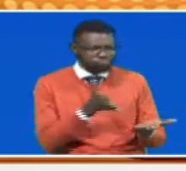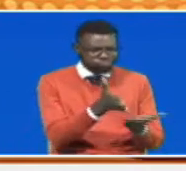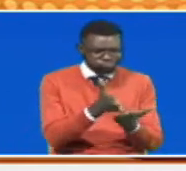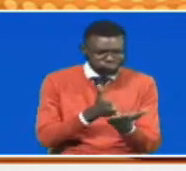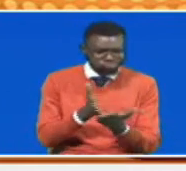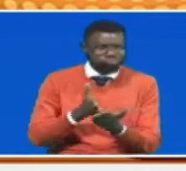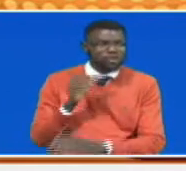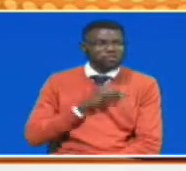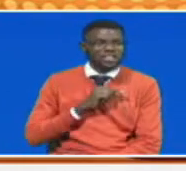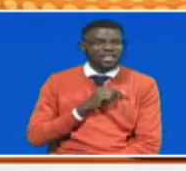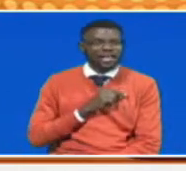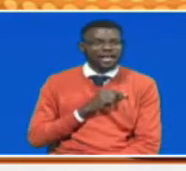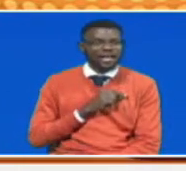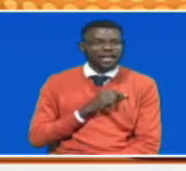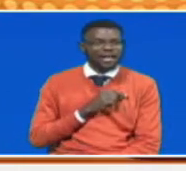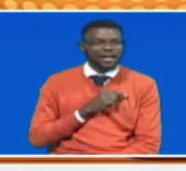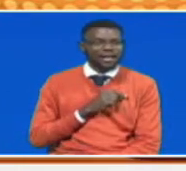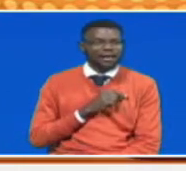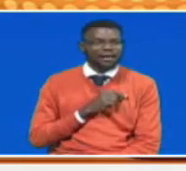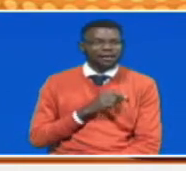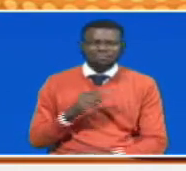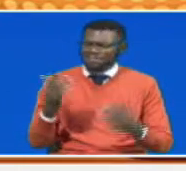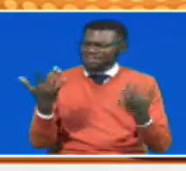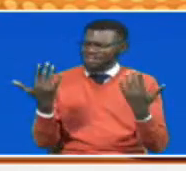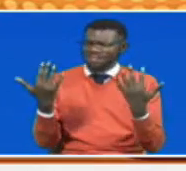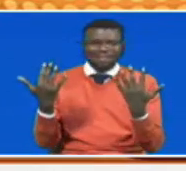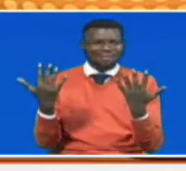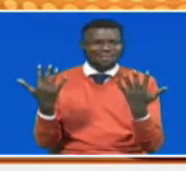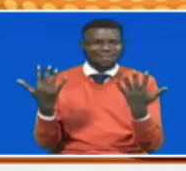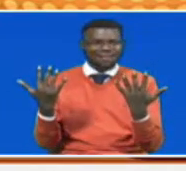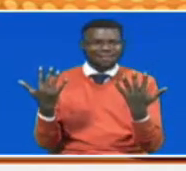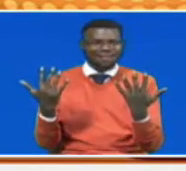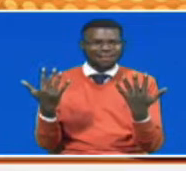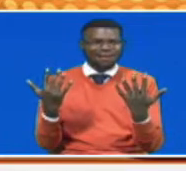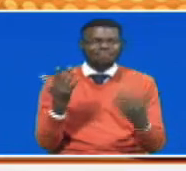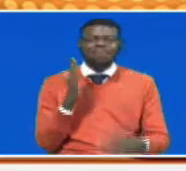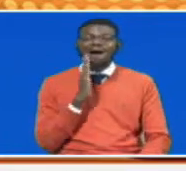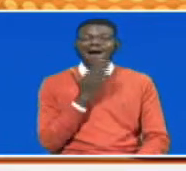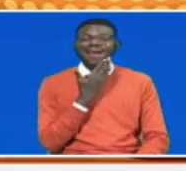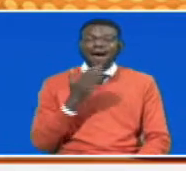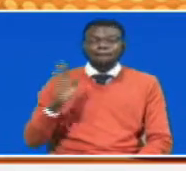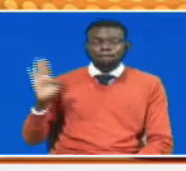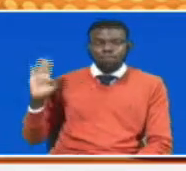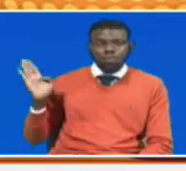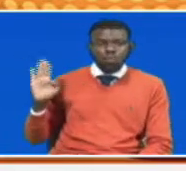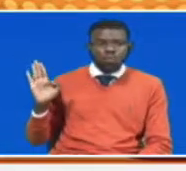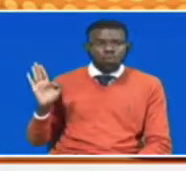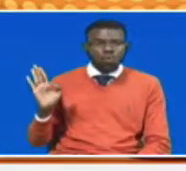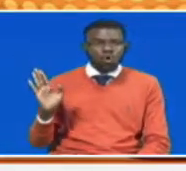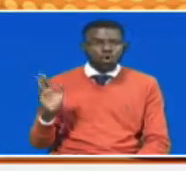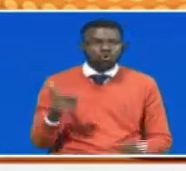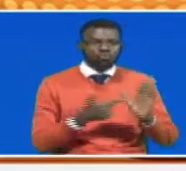ya leo, na walikuwa na kwenye vidole vyao kumefanya rangi ya samawati,